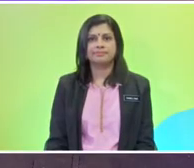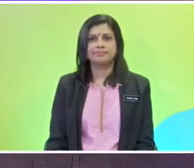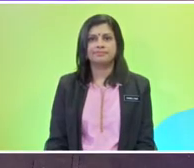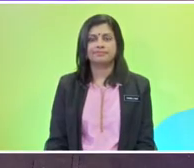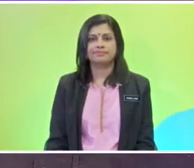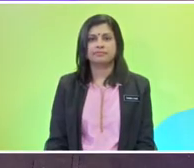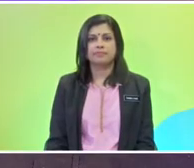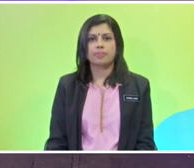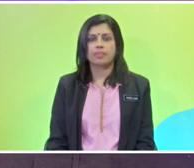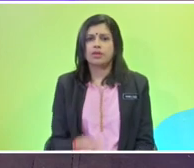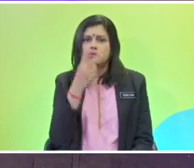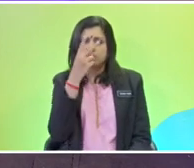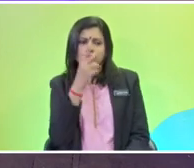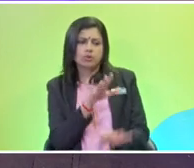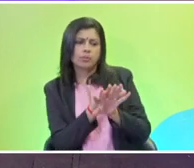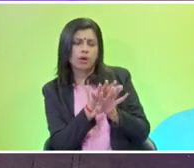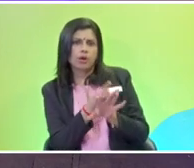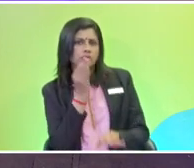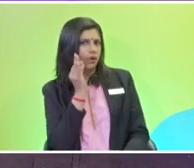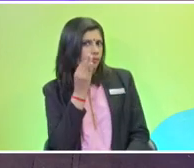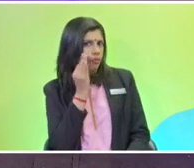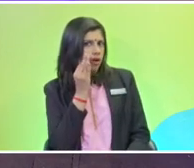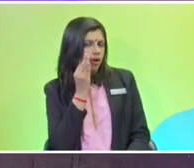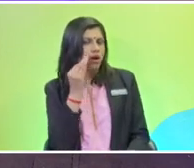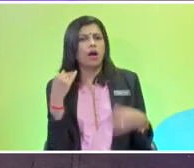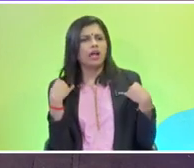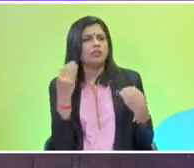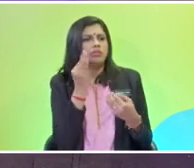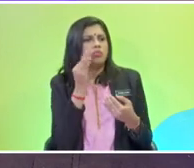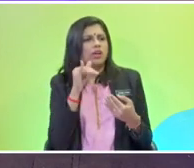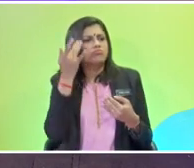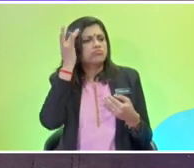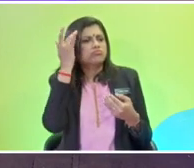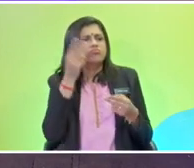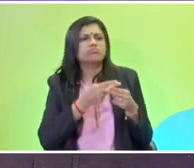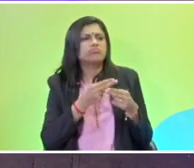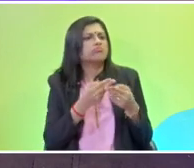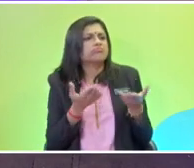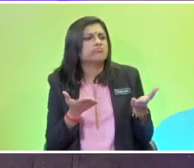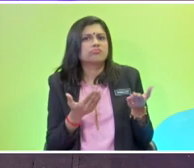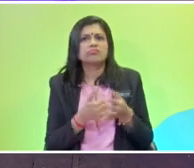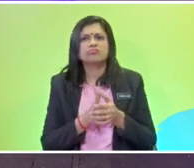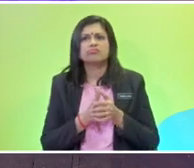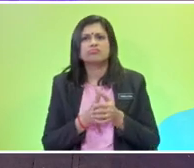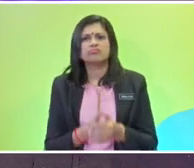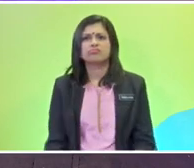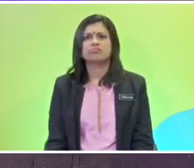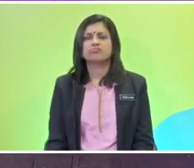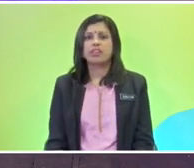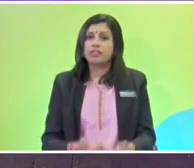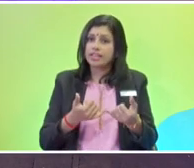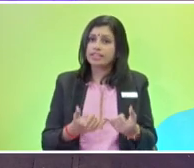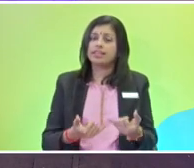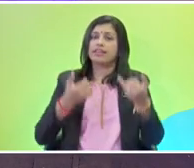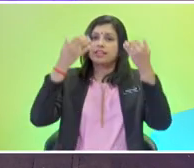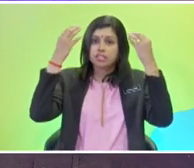cikgu, banyak-banyak buah dalam bakul ni, ada buah yang saya tak tahu pun namanya, cikgu. Sebab itulah cikgu nak ajak Din